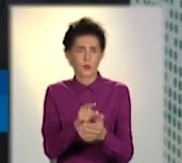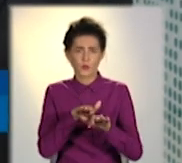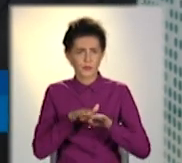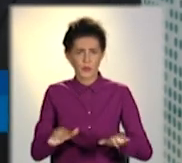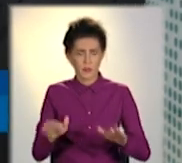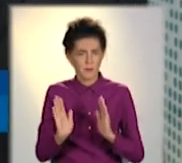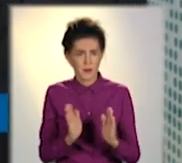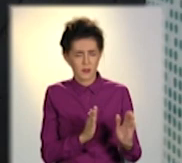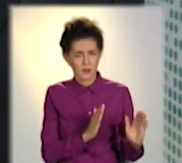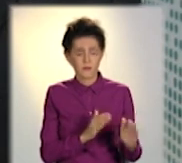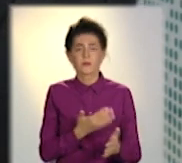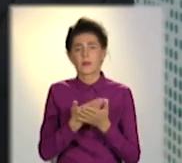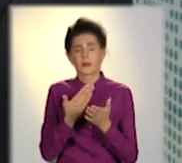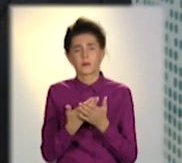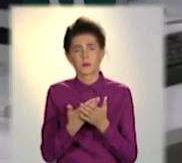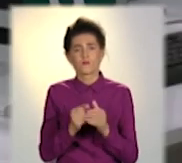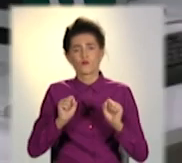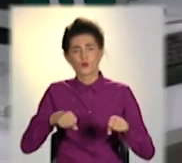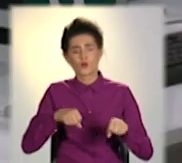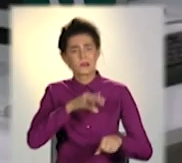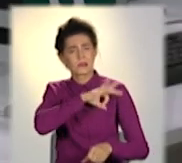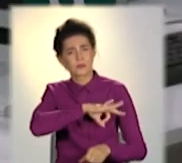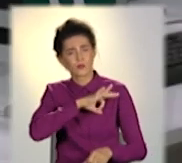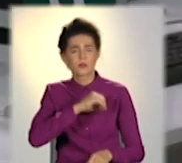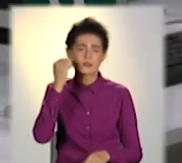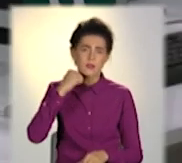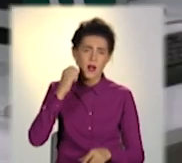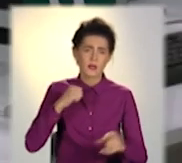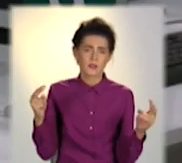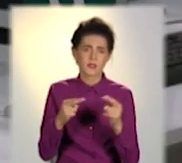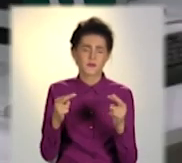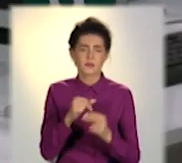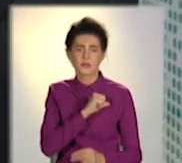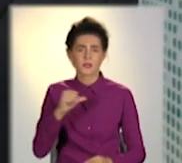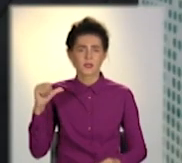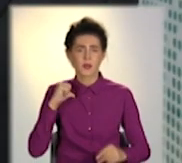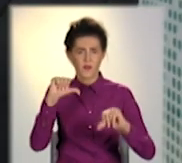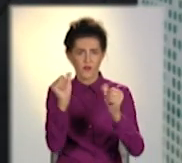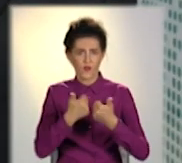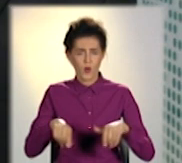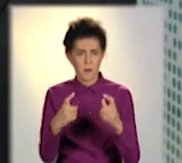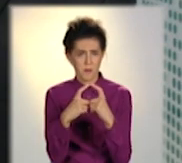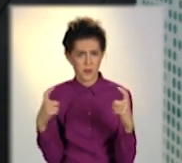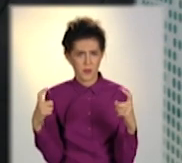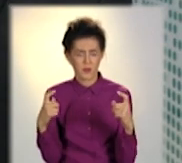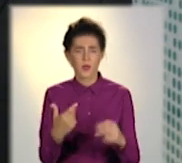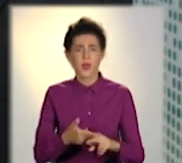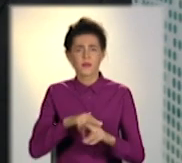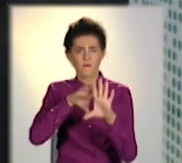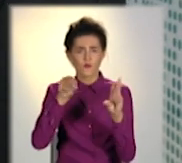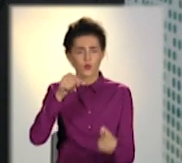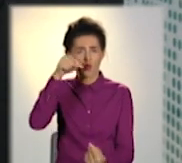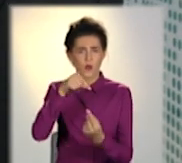порядку. Можна використовувати і старі посвідчення водія. Сама бланкова продукція